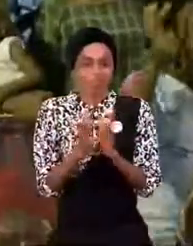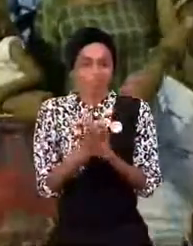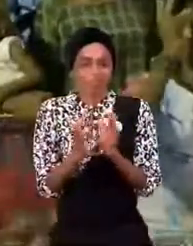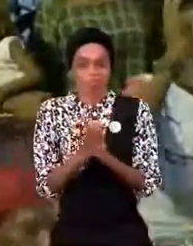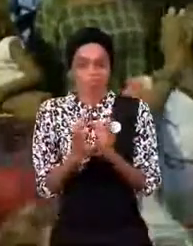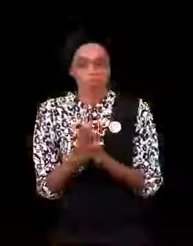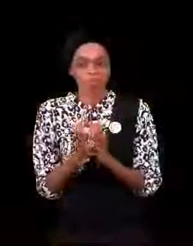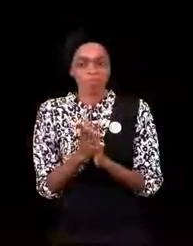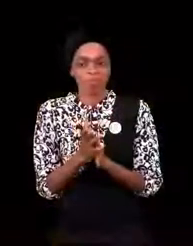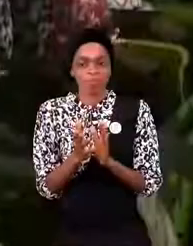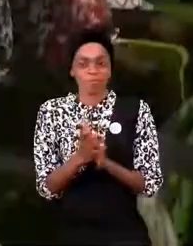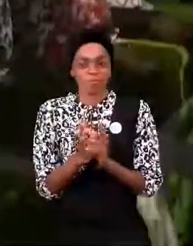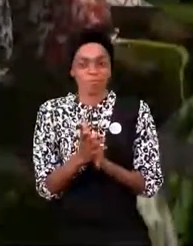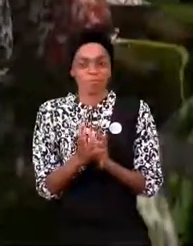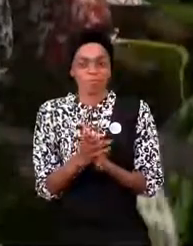Gloire à Dieu !